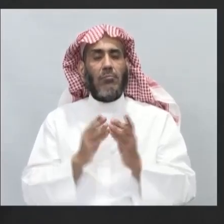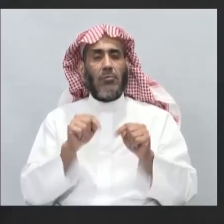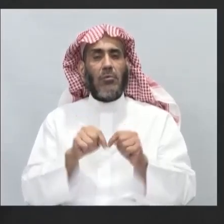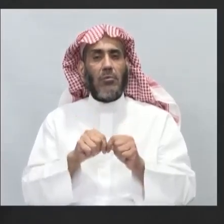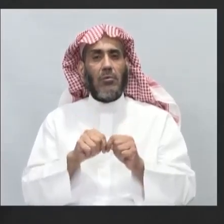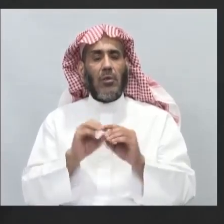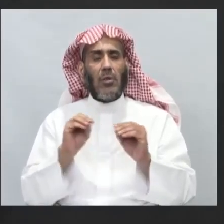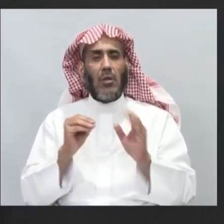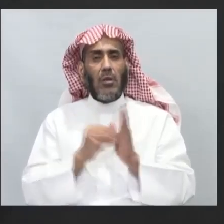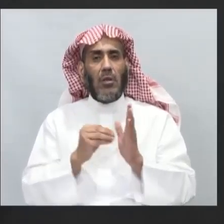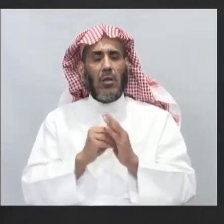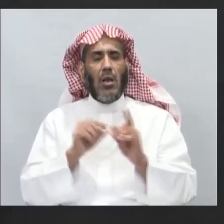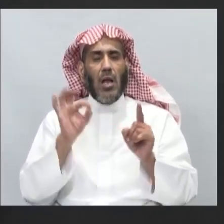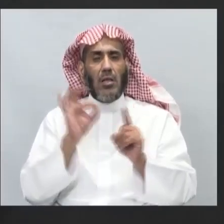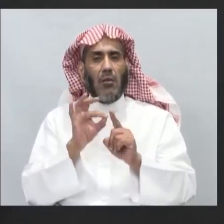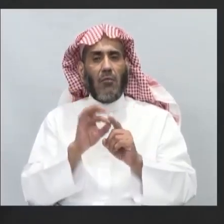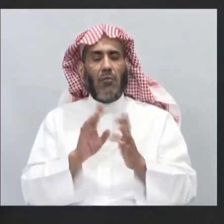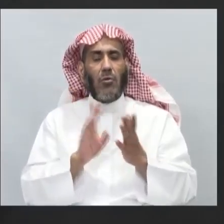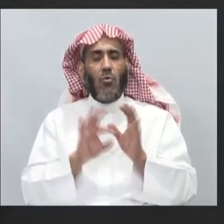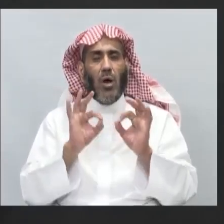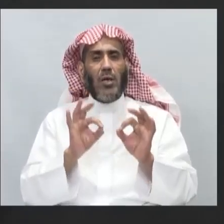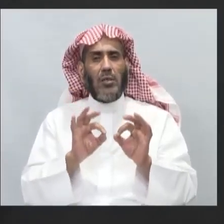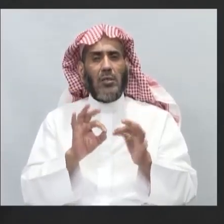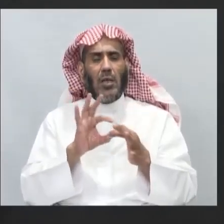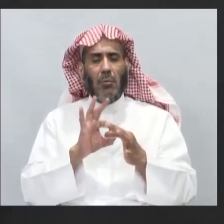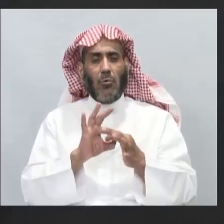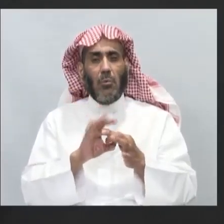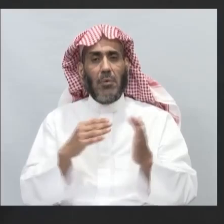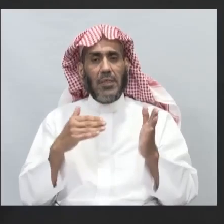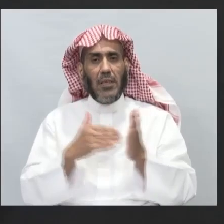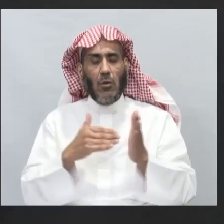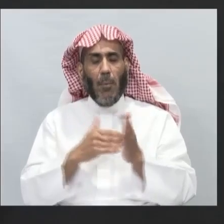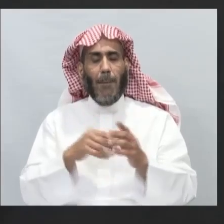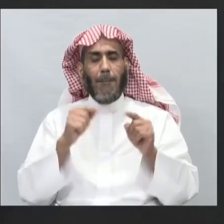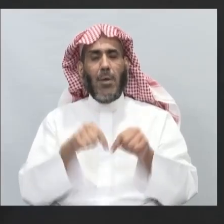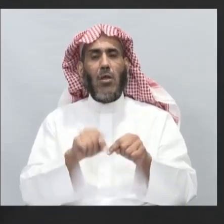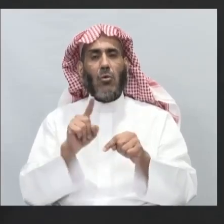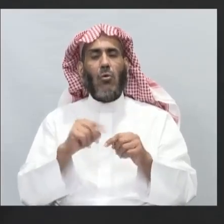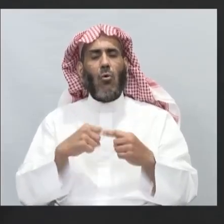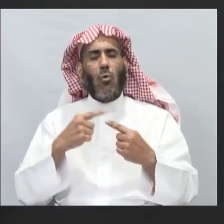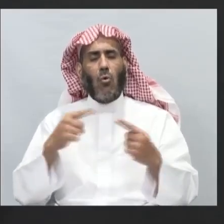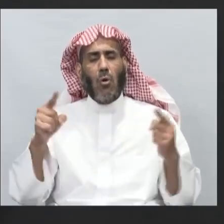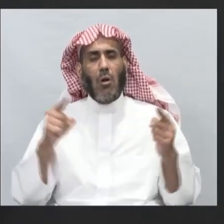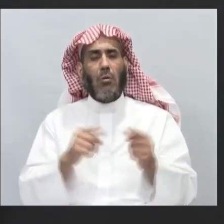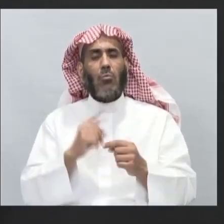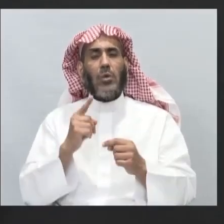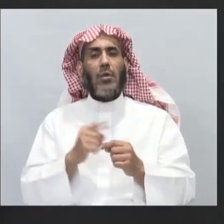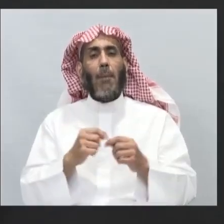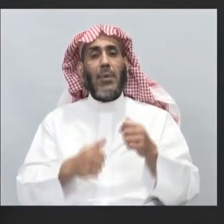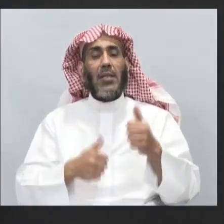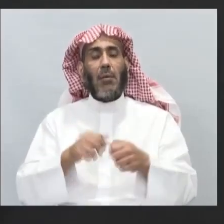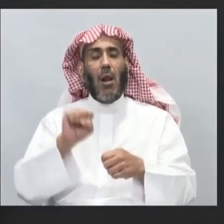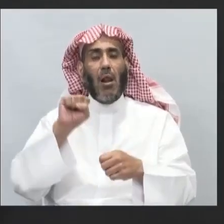اننا نتحدث عن هذه الاهداف لنؤكد ترابطها بما سنخت به دائما من هذه الوحده وكل وحده من التقييييم